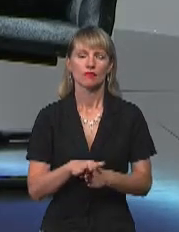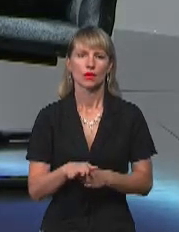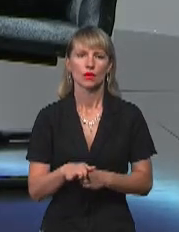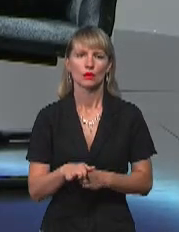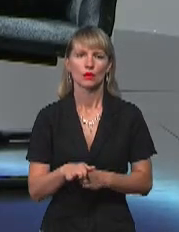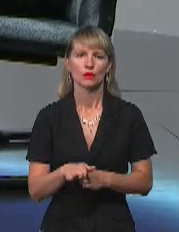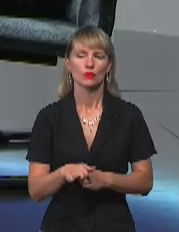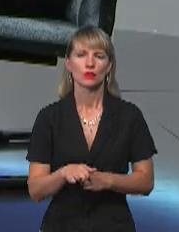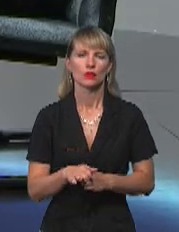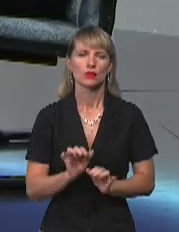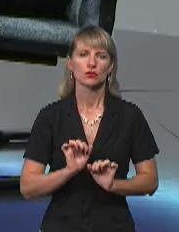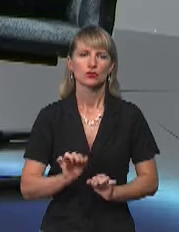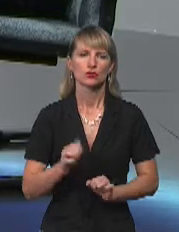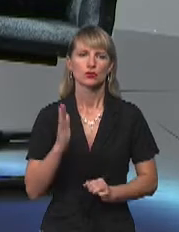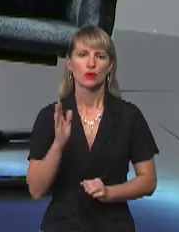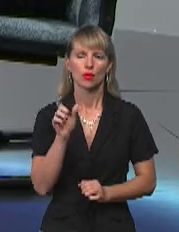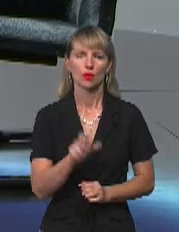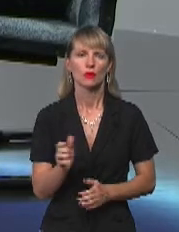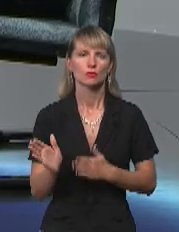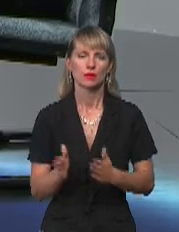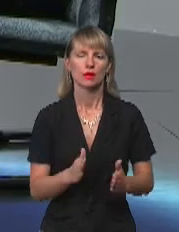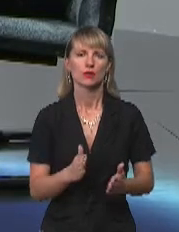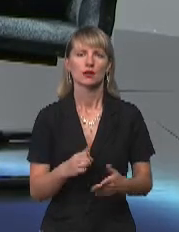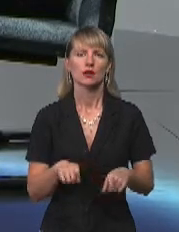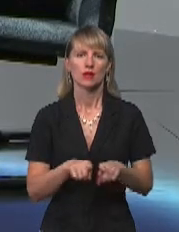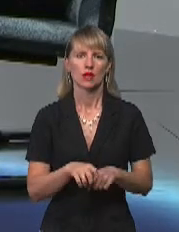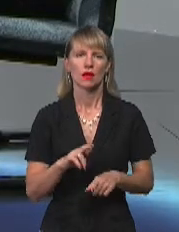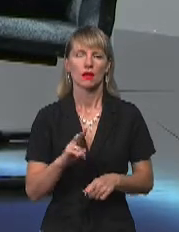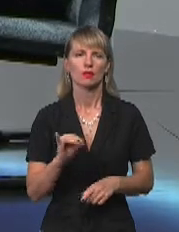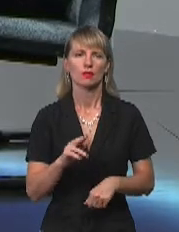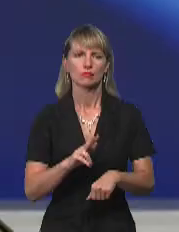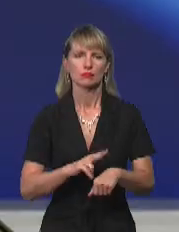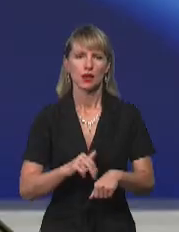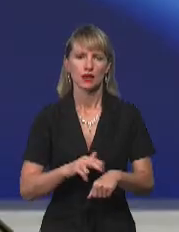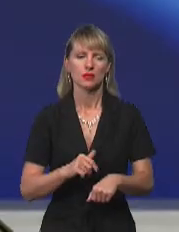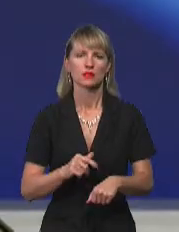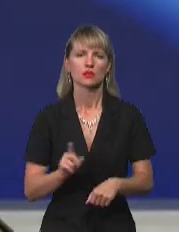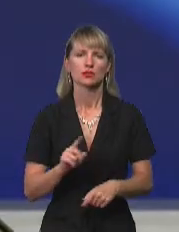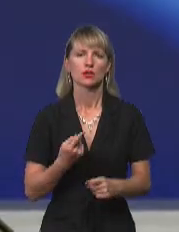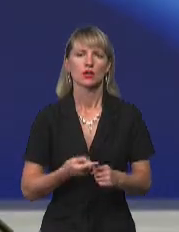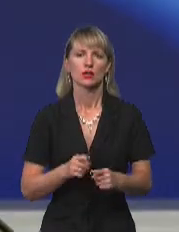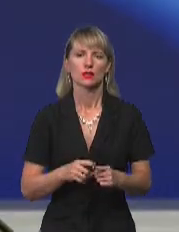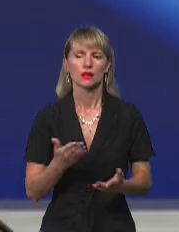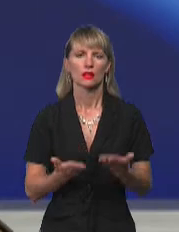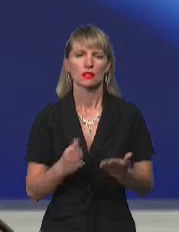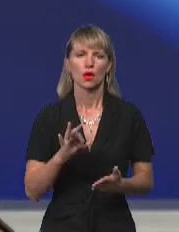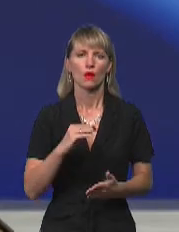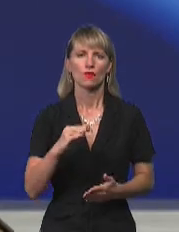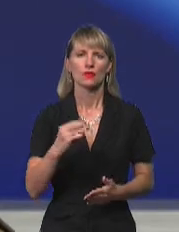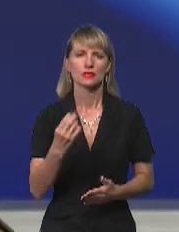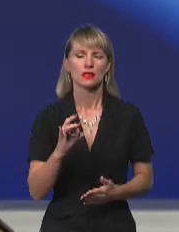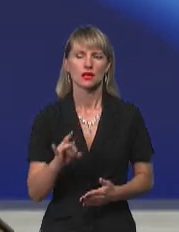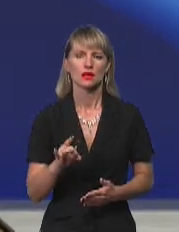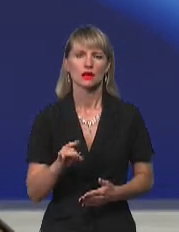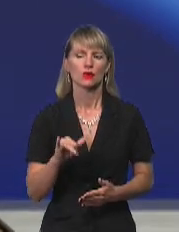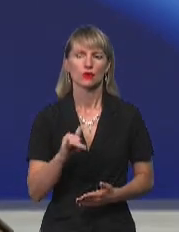охорони громадського порядку, також як і працівники поліції. Якщо це офіцер військовослужбовець за контрактом,